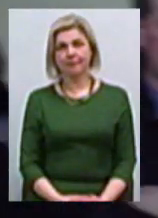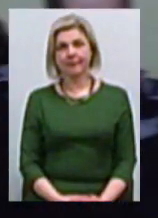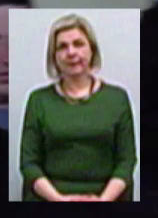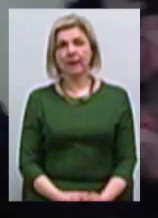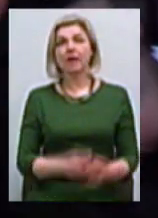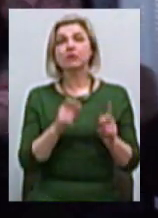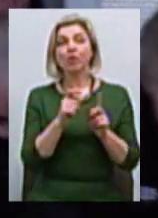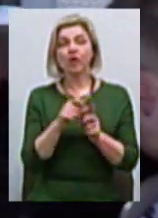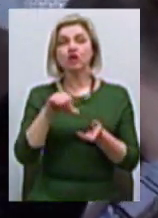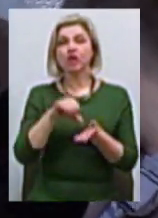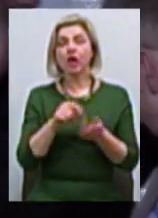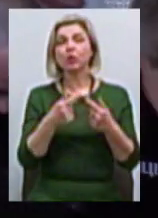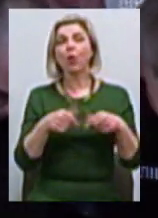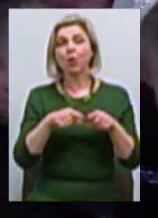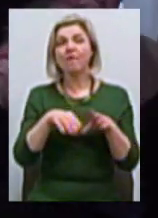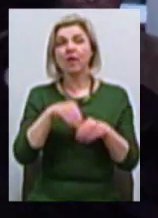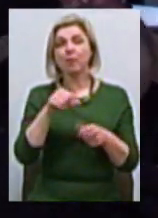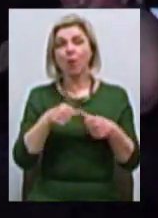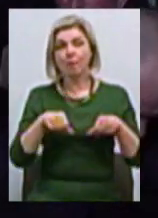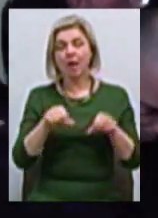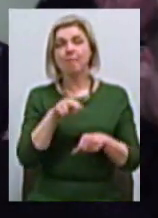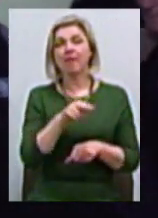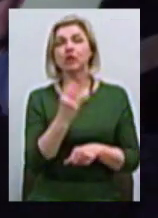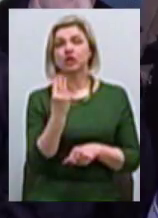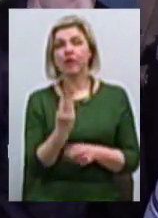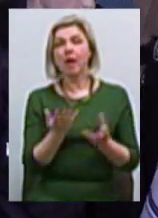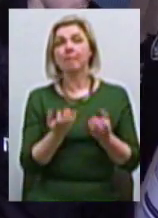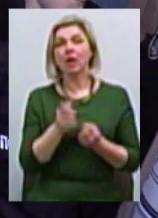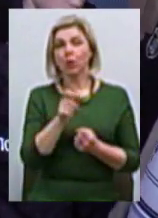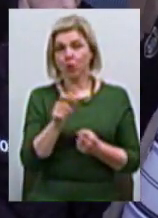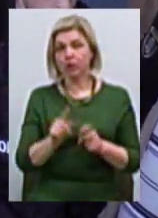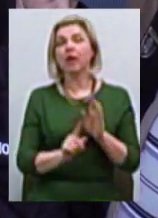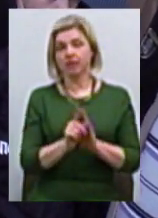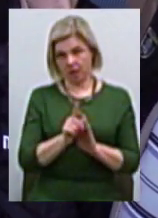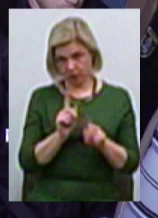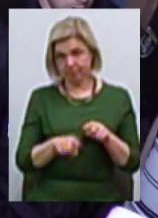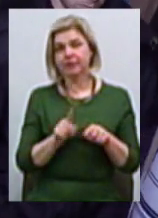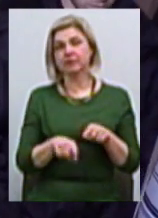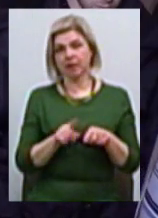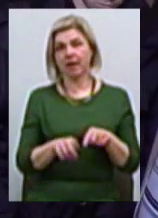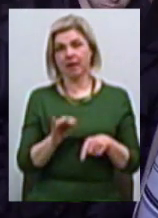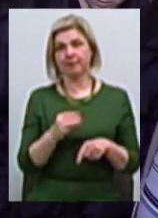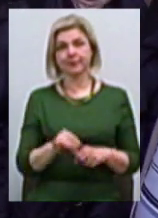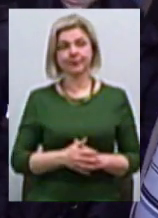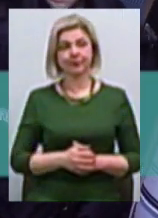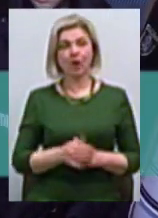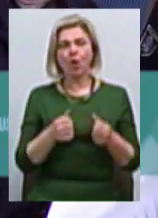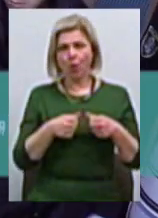За словами члена окружної виборчої комісії Павла Шведова, приймати людей почали швидше. Комісія